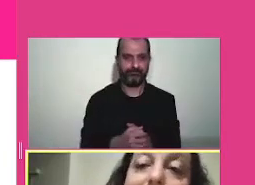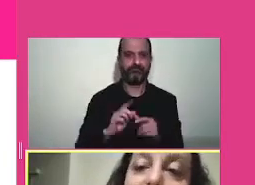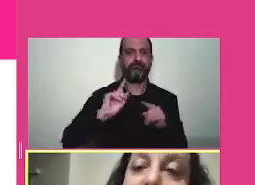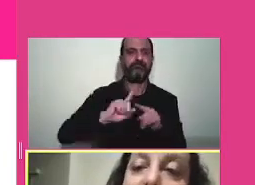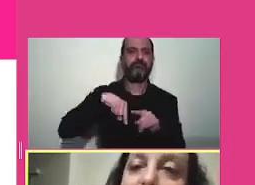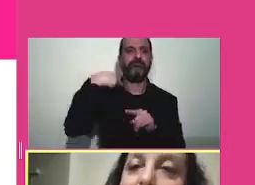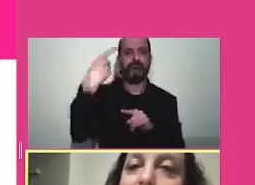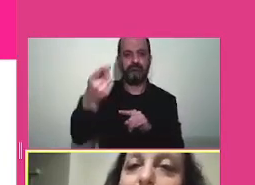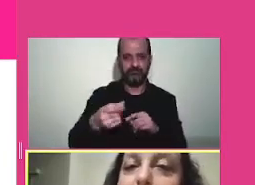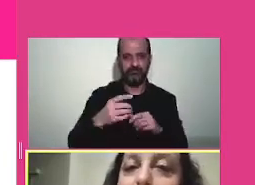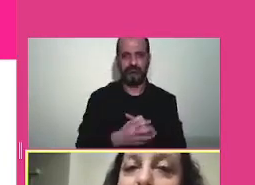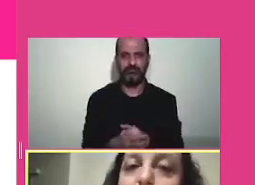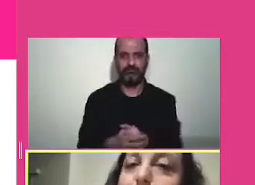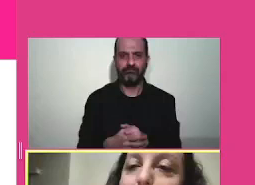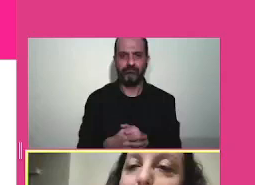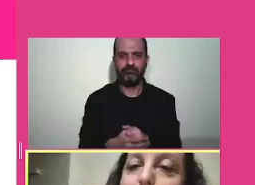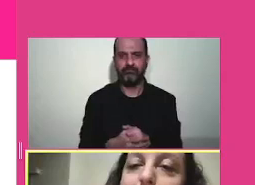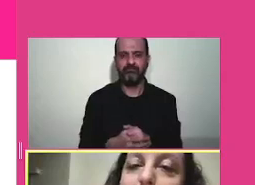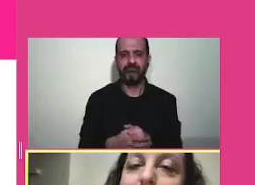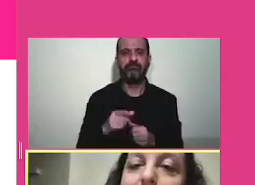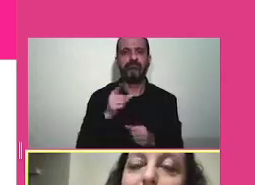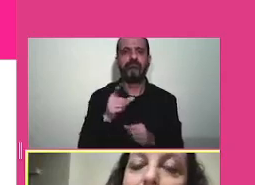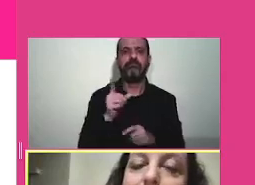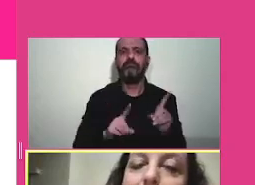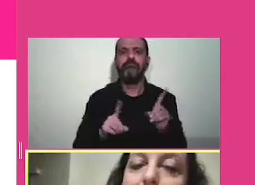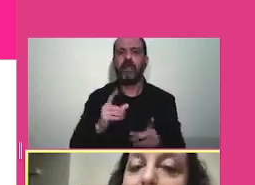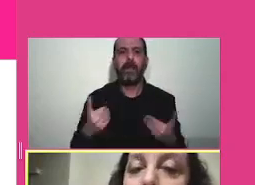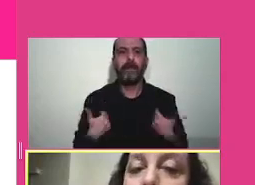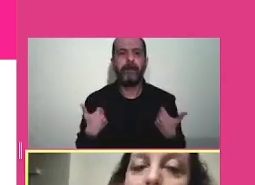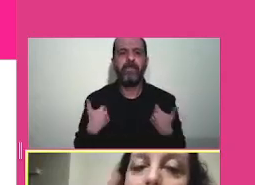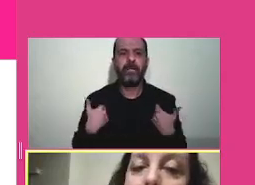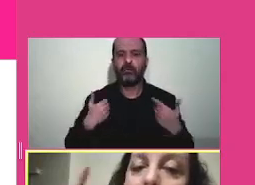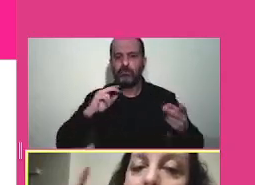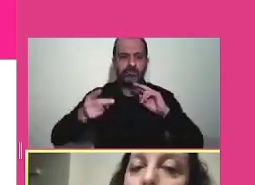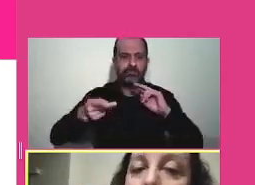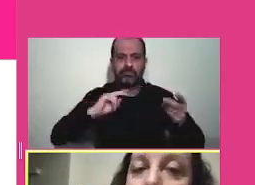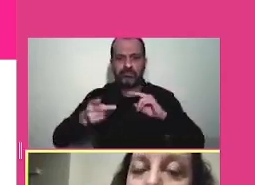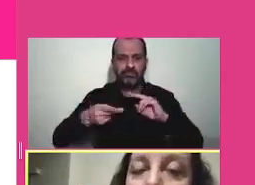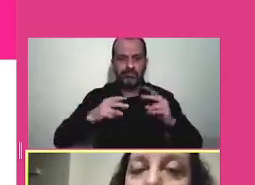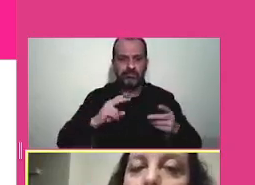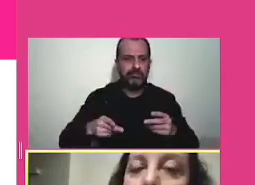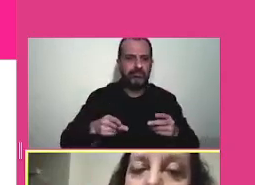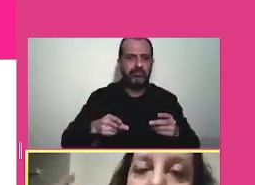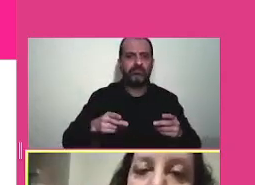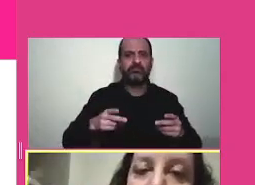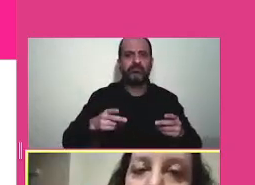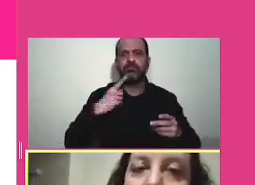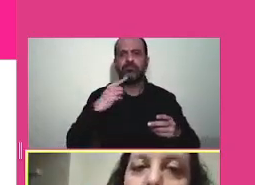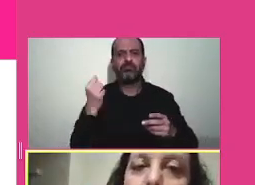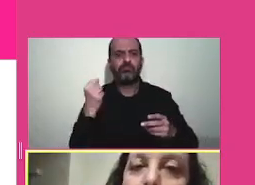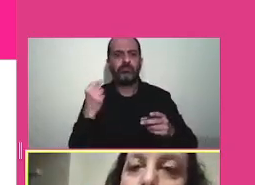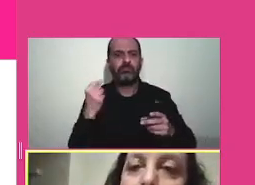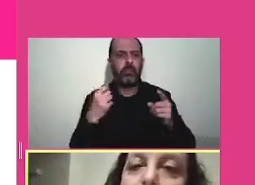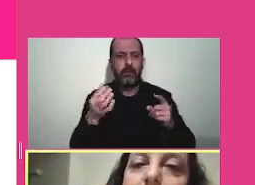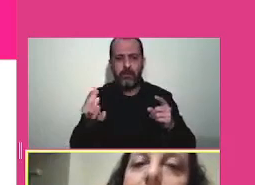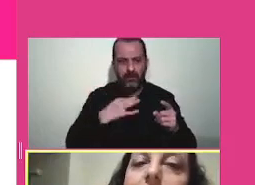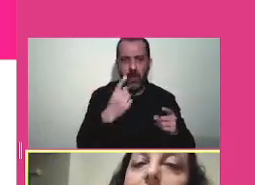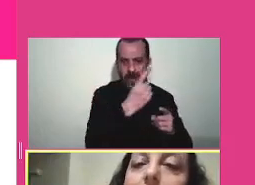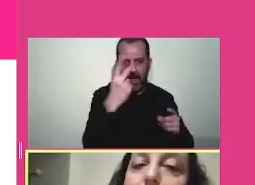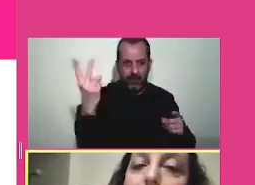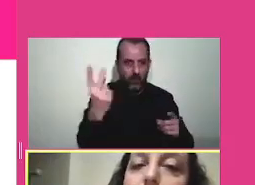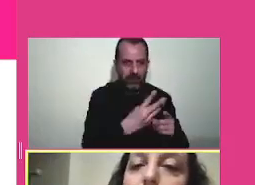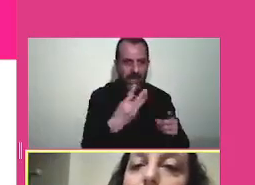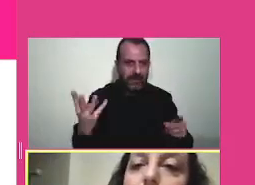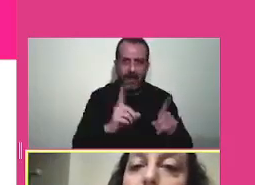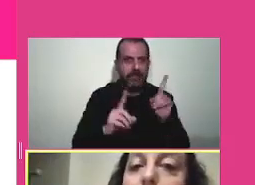επόμενη ερώτηση. Δεν ξέρω ποιοι παίζουν. Όσοι παίζουν μπορούν να απαντήσουν είτε λέγοντάς μου το νούμερο, είτε διαβάζοντάς μου την πρόταση.